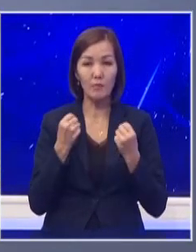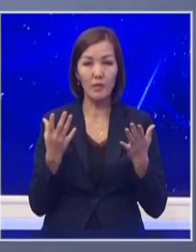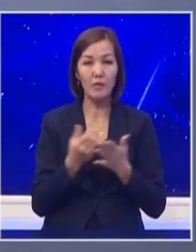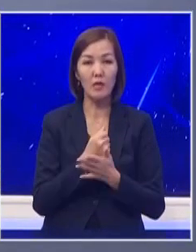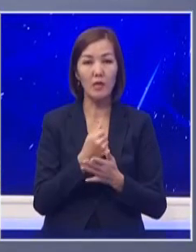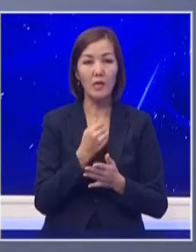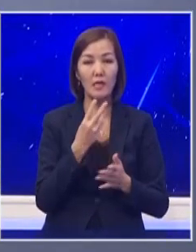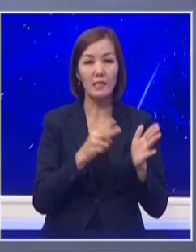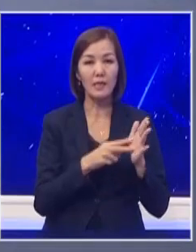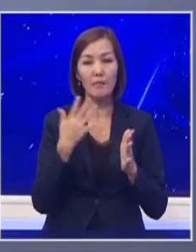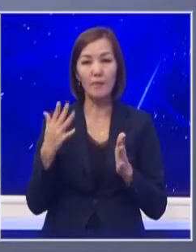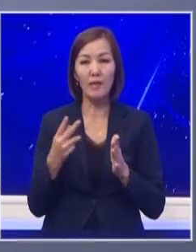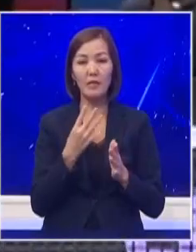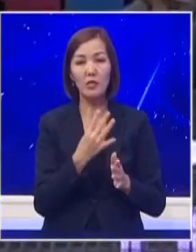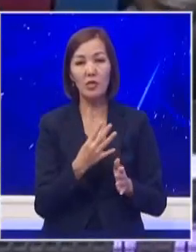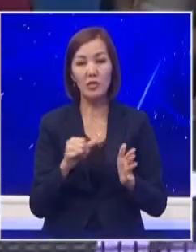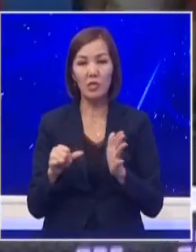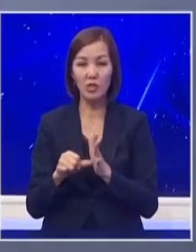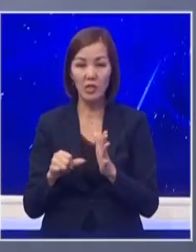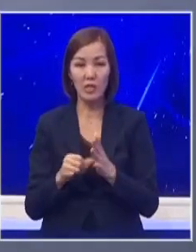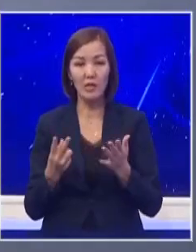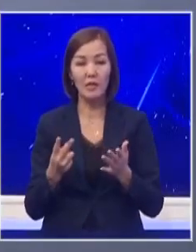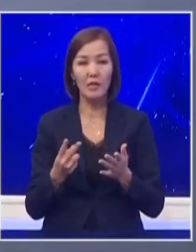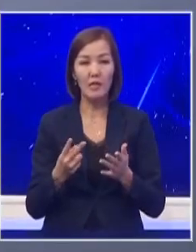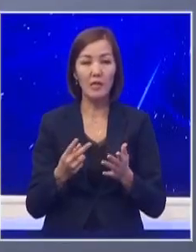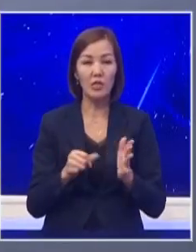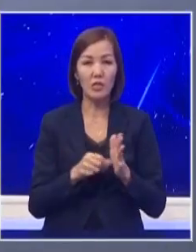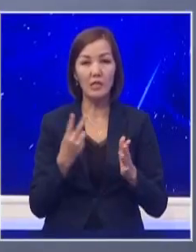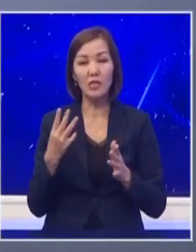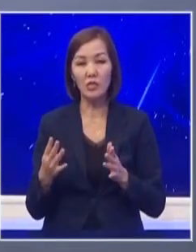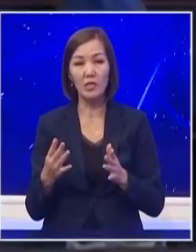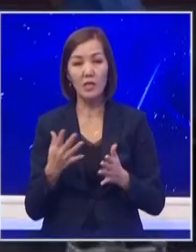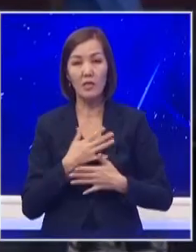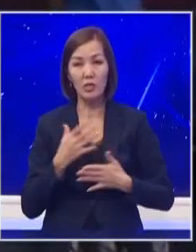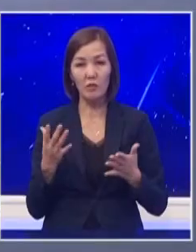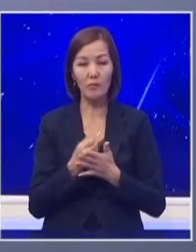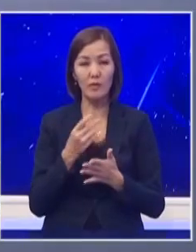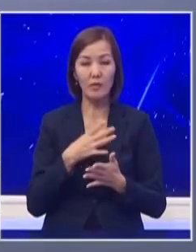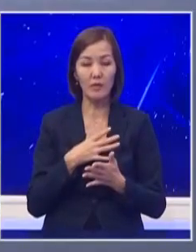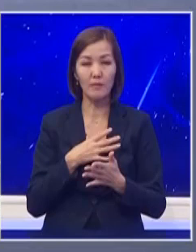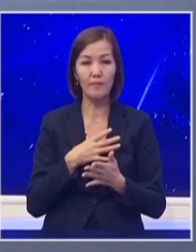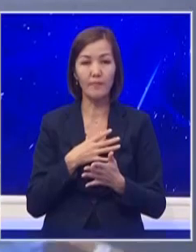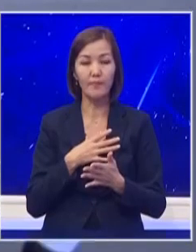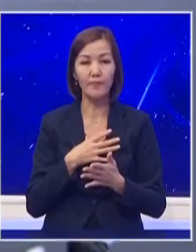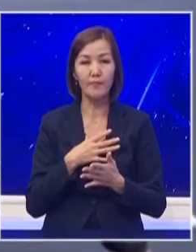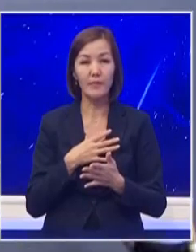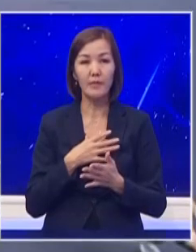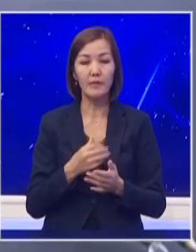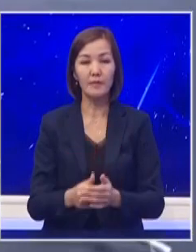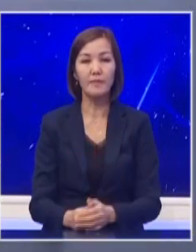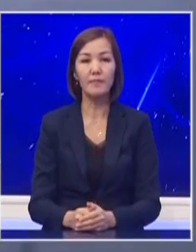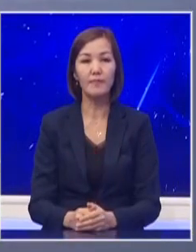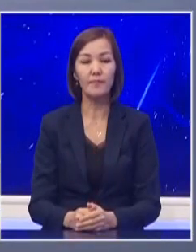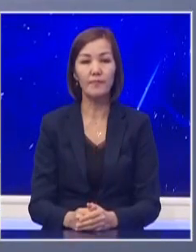и 6.4 в четвертьфинале Бублик являющийся первой ракеткой Казахстана сыграют с американцем Джеффри Джоном вульфом